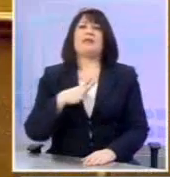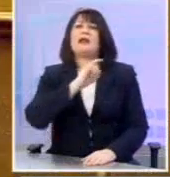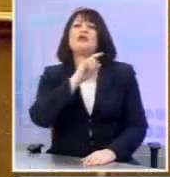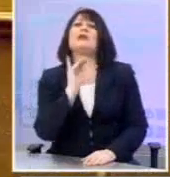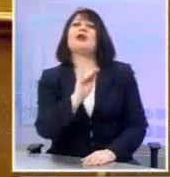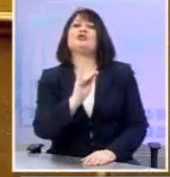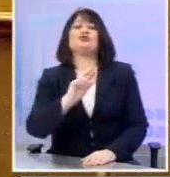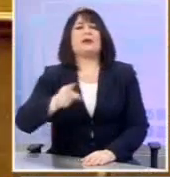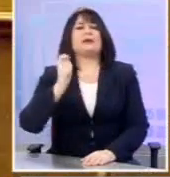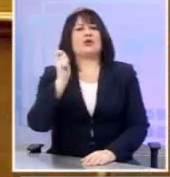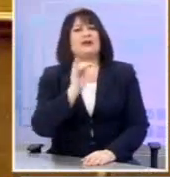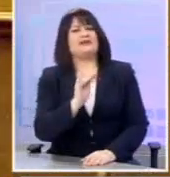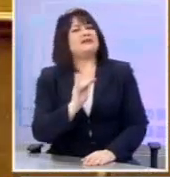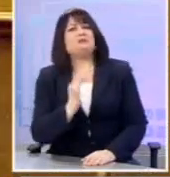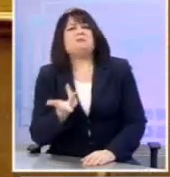την αντιπολίτευση.